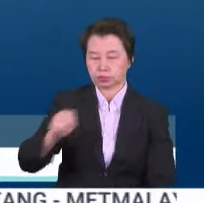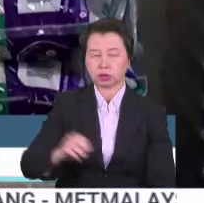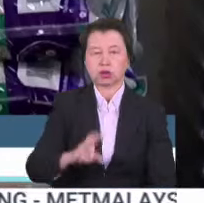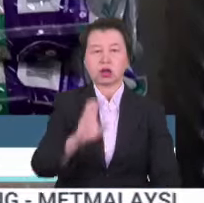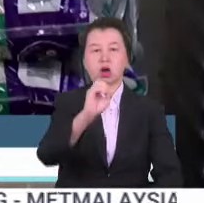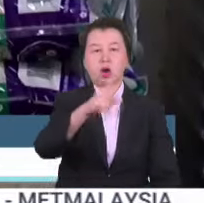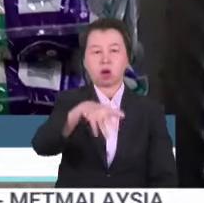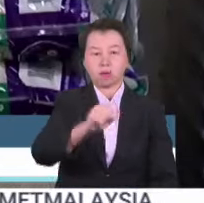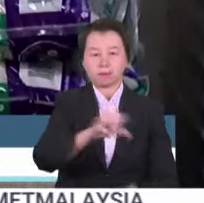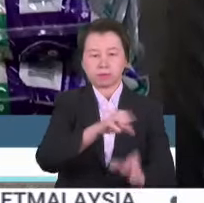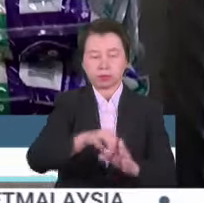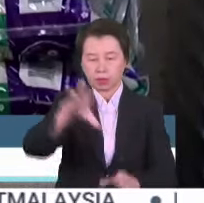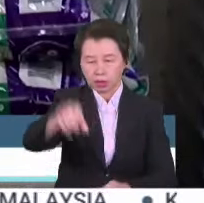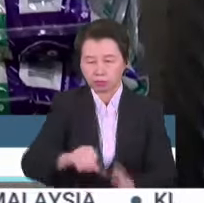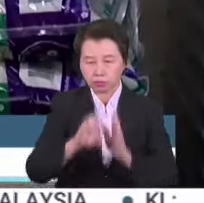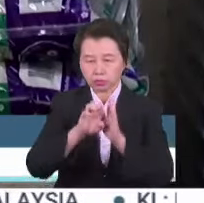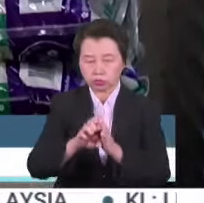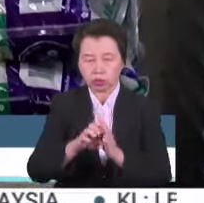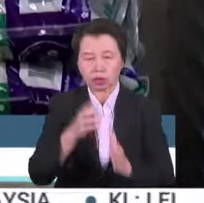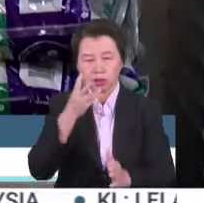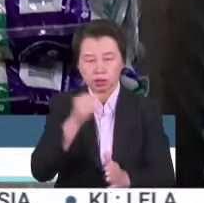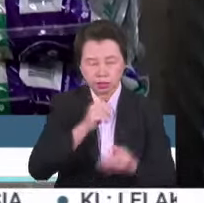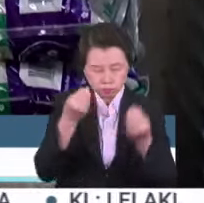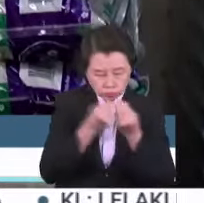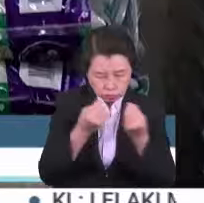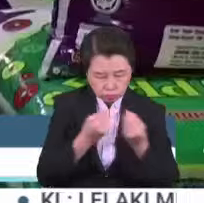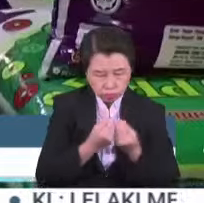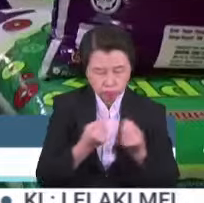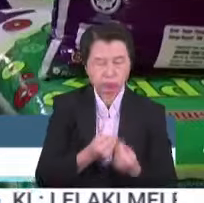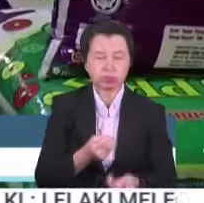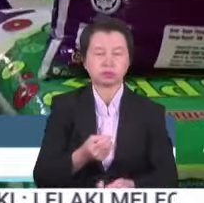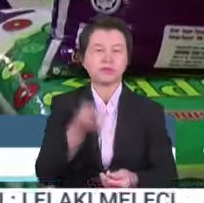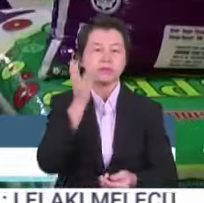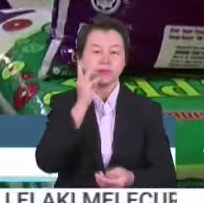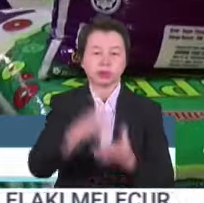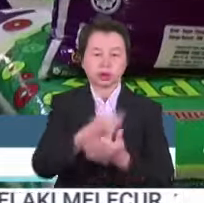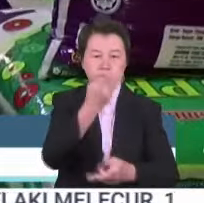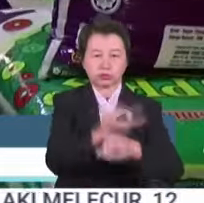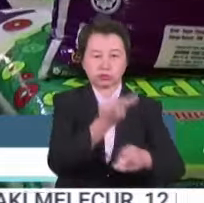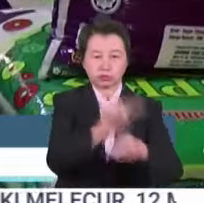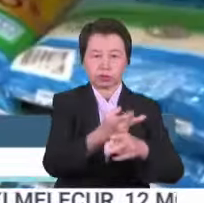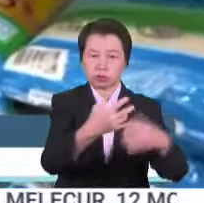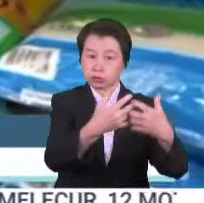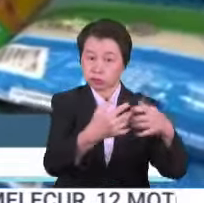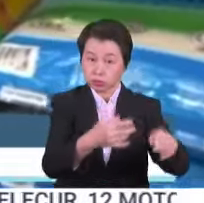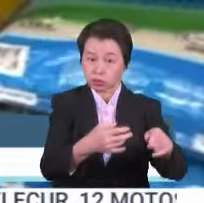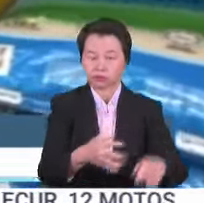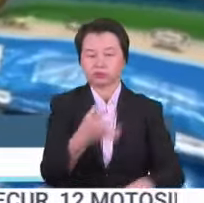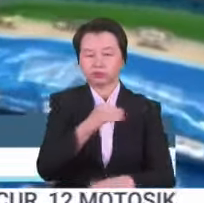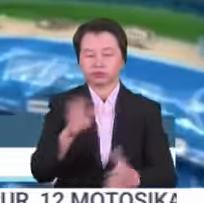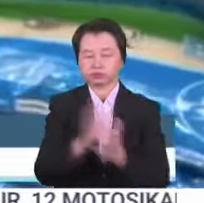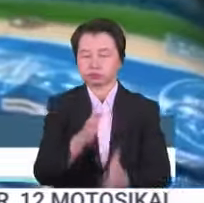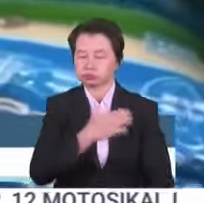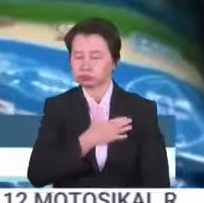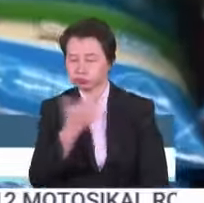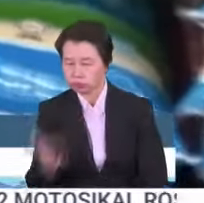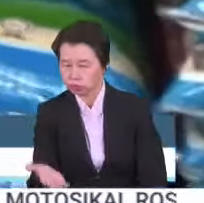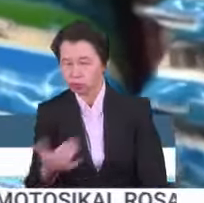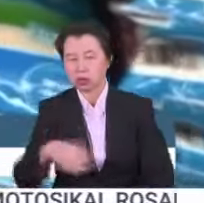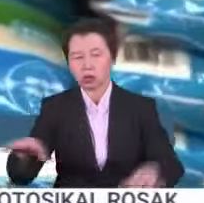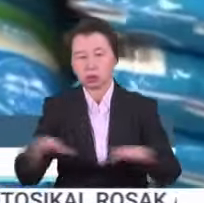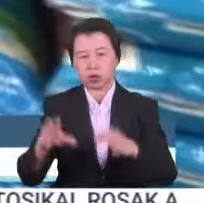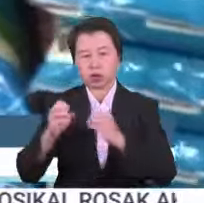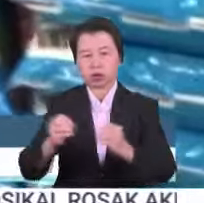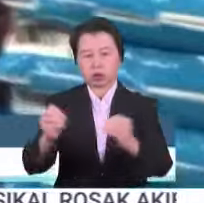operasi meliputi pengambilan sampel beras dan pengiraan stok fizikal beras dalam simpanan gudang kpkm terus komited melaksanakan